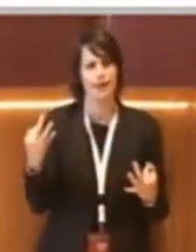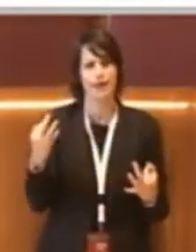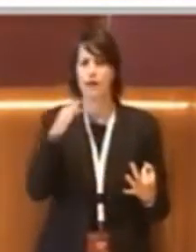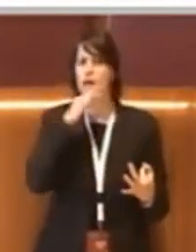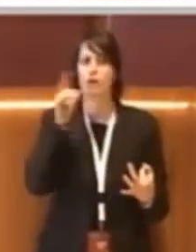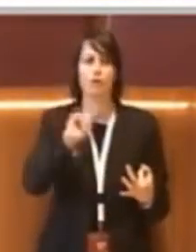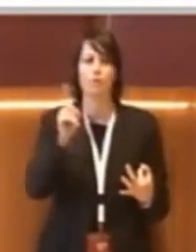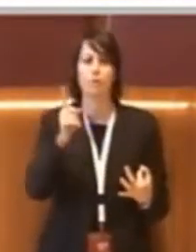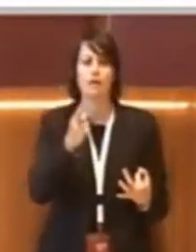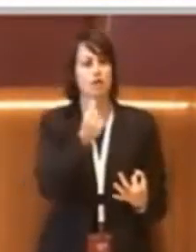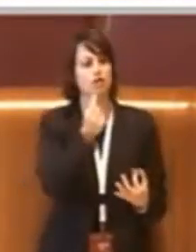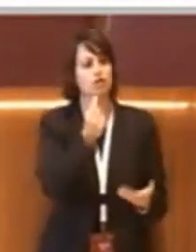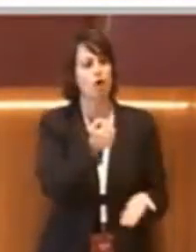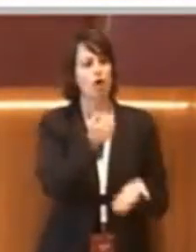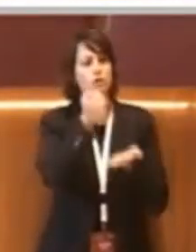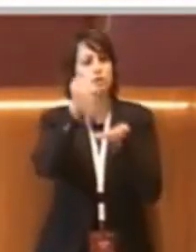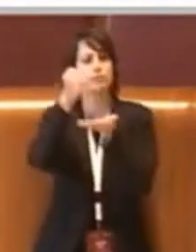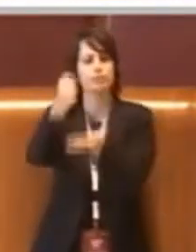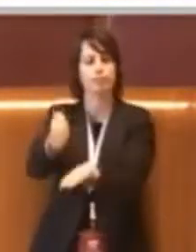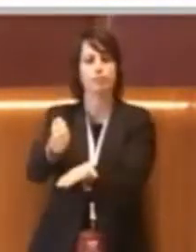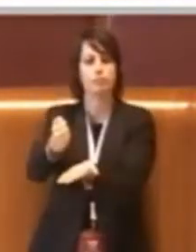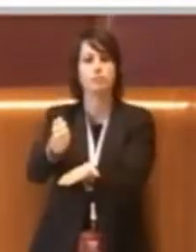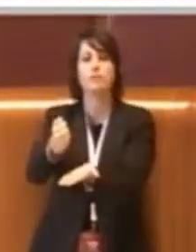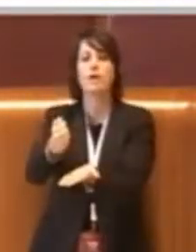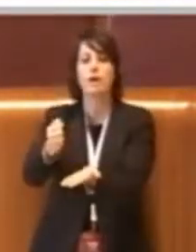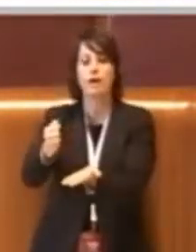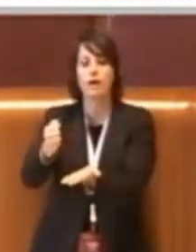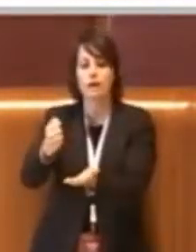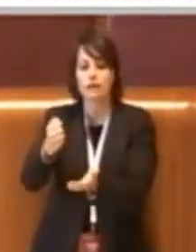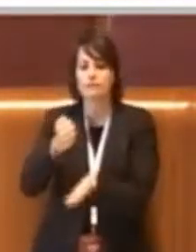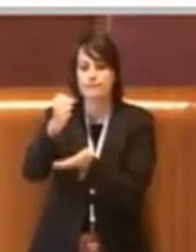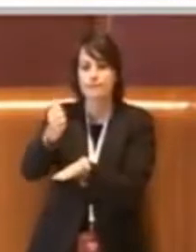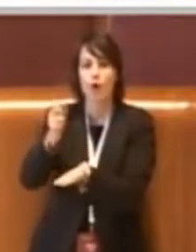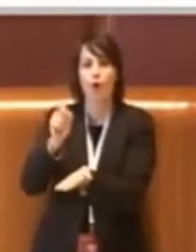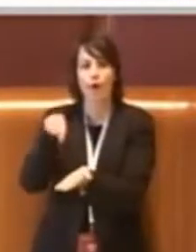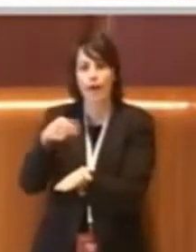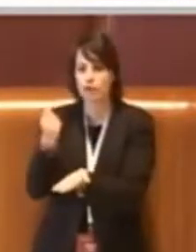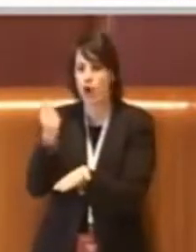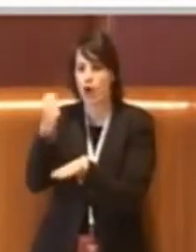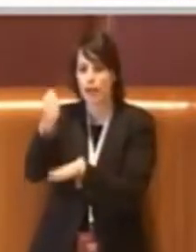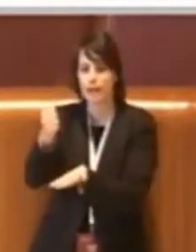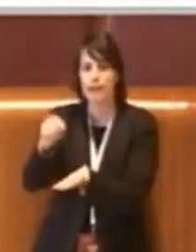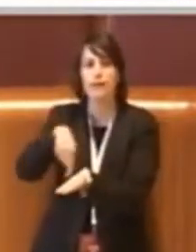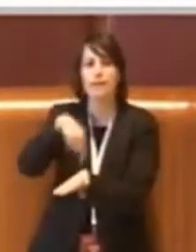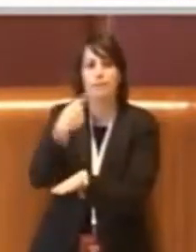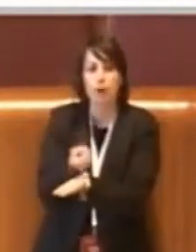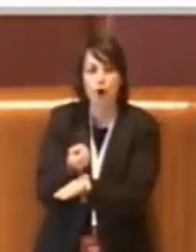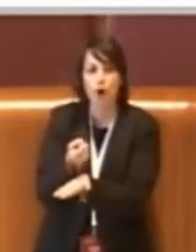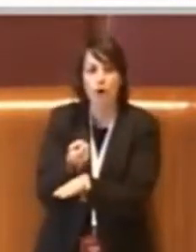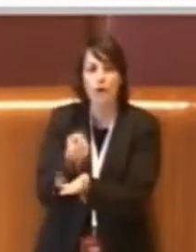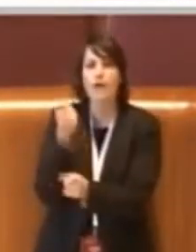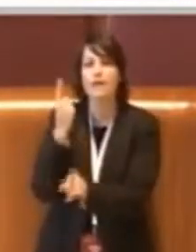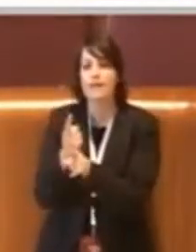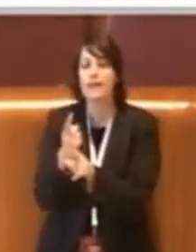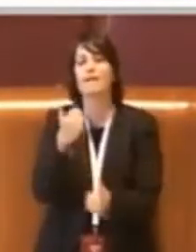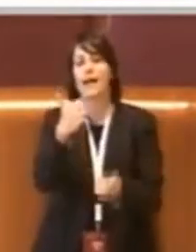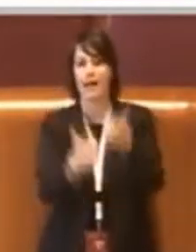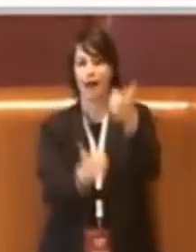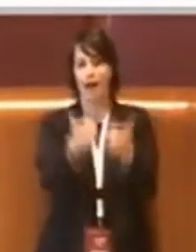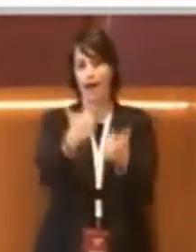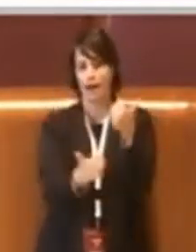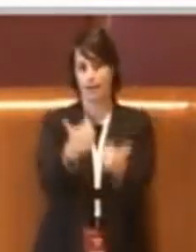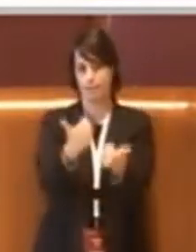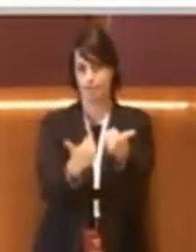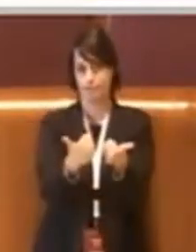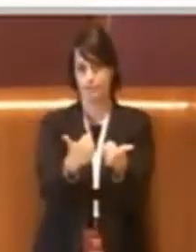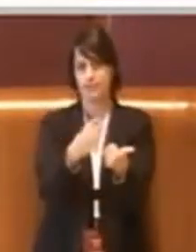i soldi, ma una volta che i soldi vengono stanziati, sicuramente bisogna fare la gara. Questo comporta di fare